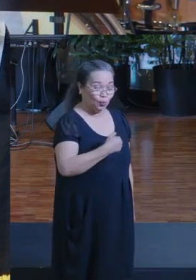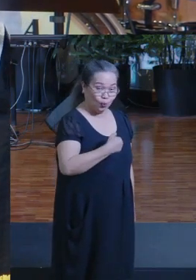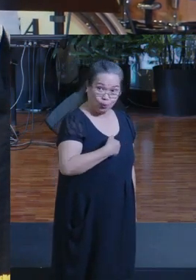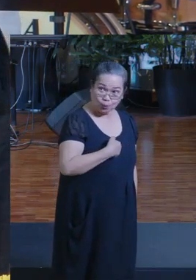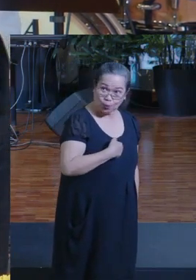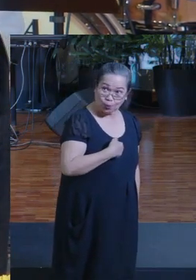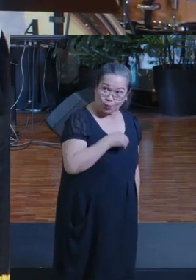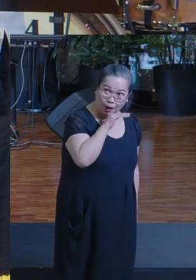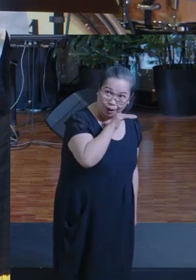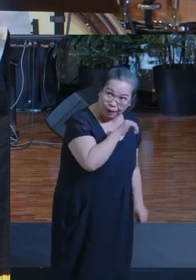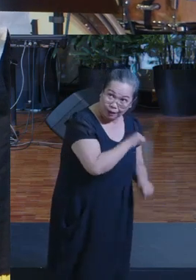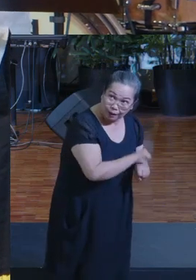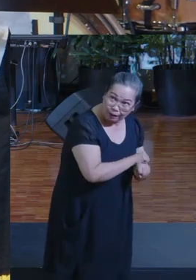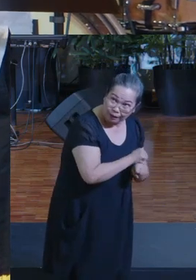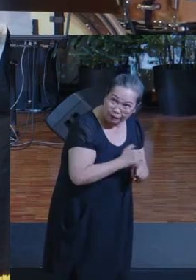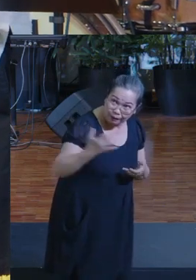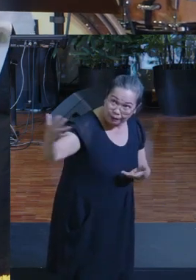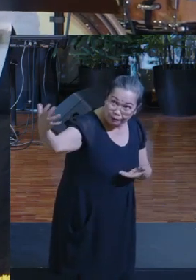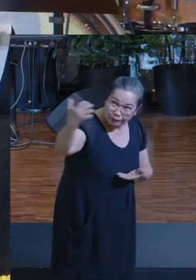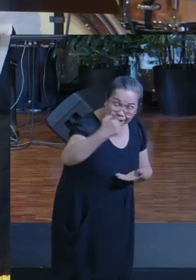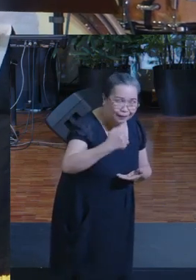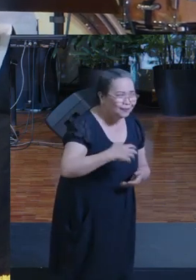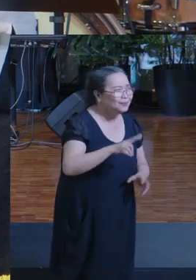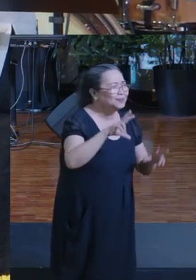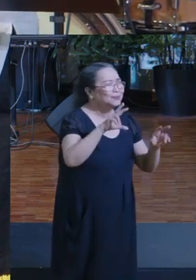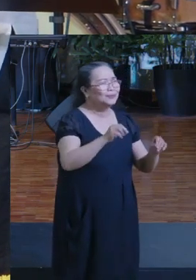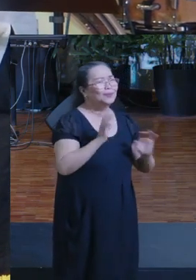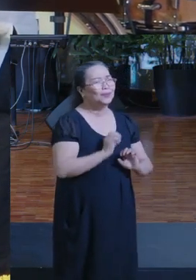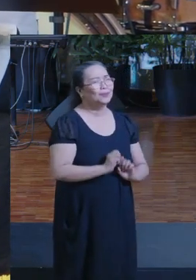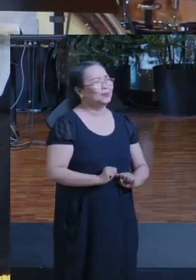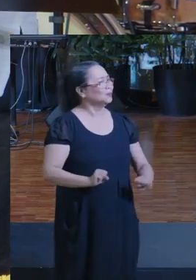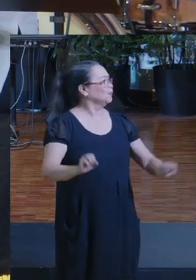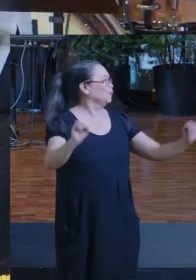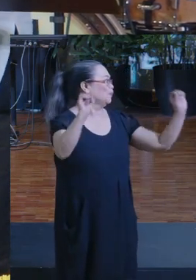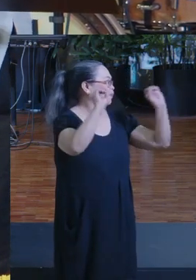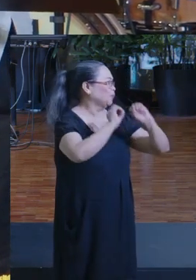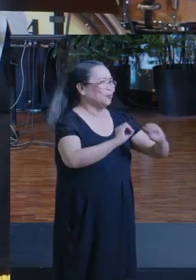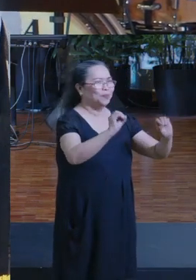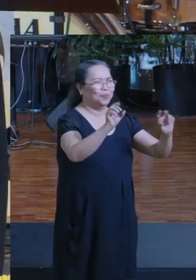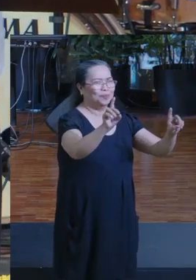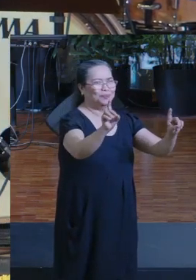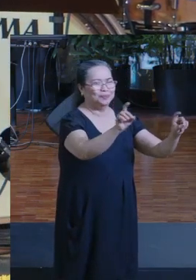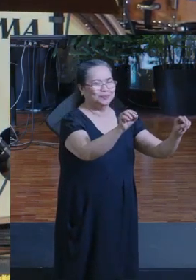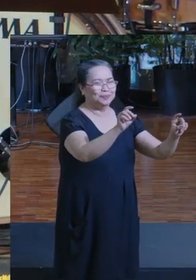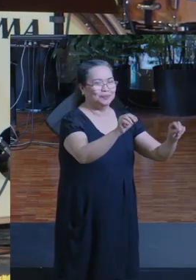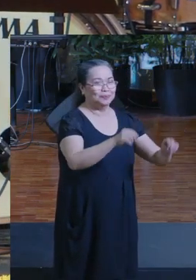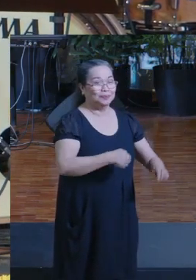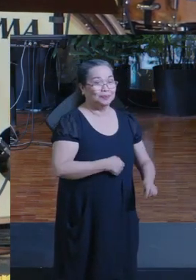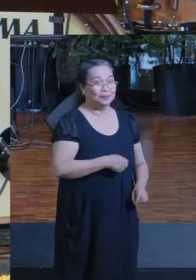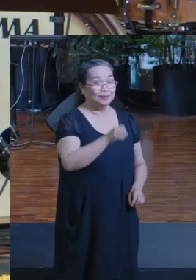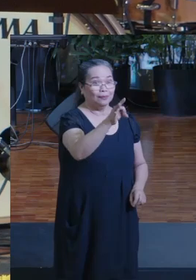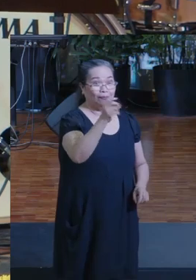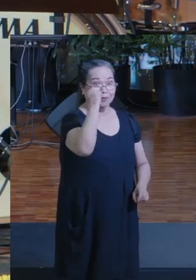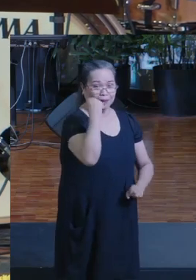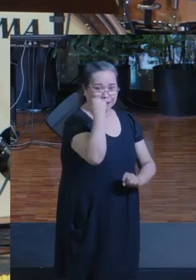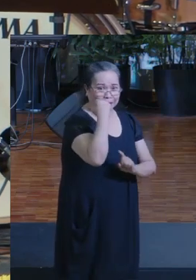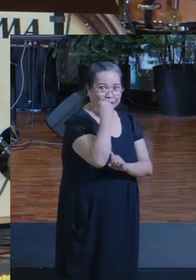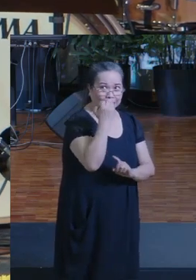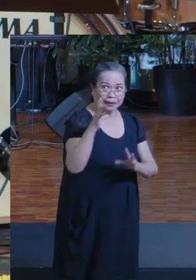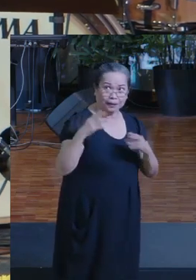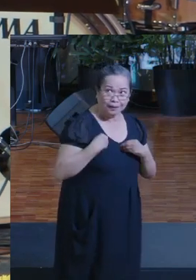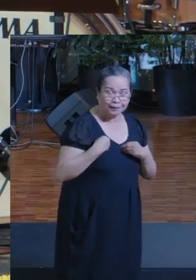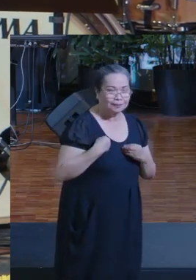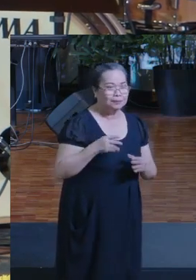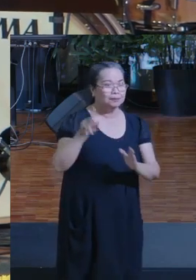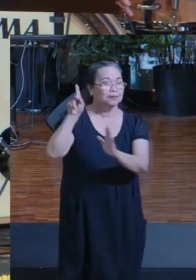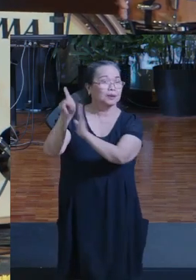para mapadali yung mana. Kung gusto nilang mapadali, kailangan nilang patayin yung kanilang tatay.